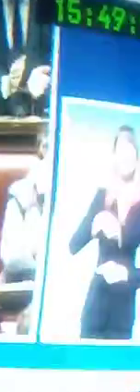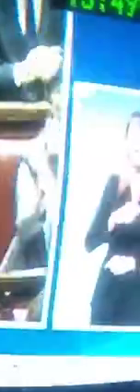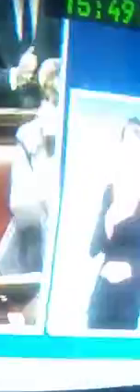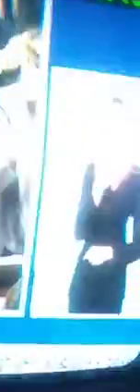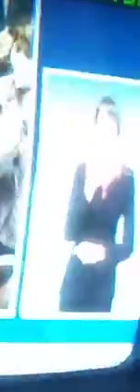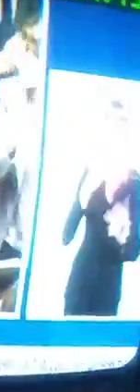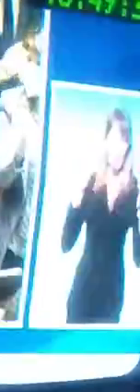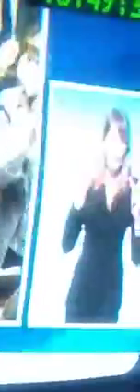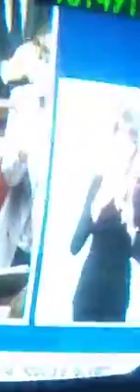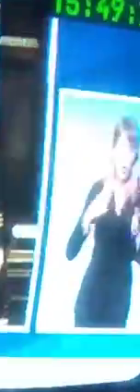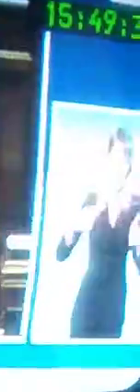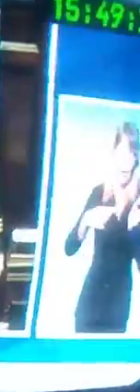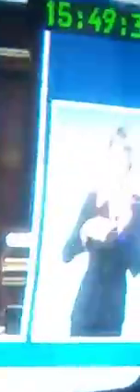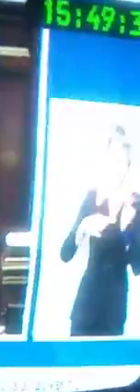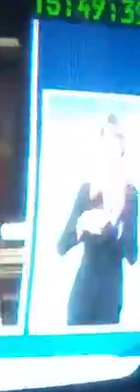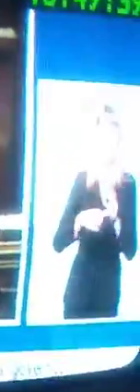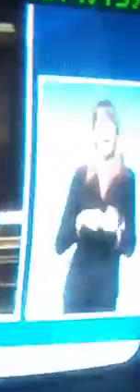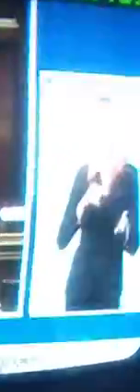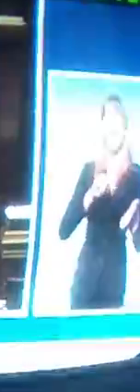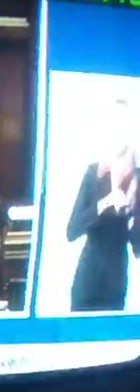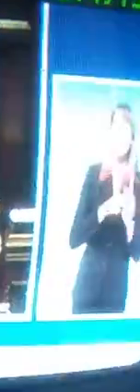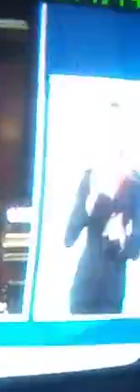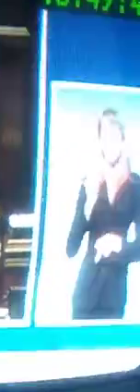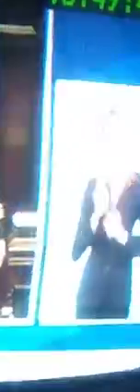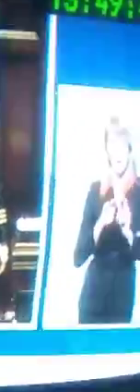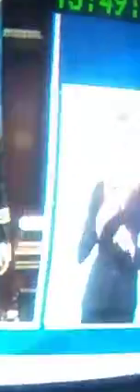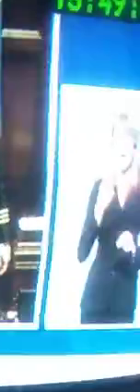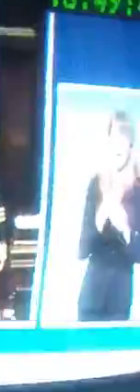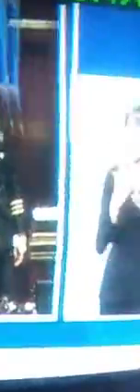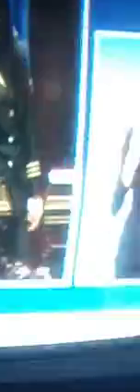nuovo fascismo, programma della P2, una vergogna, mandiamoli a casa.